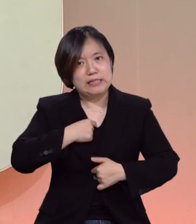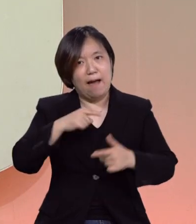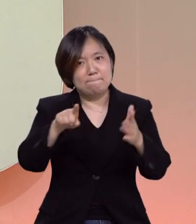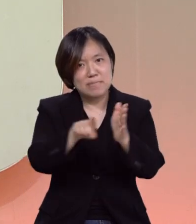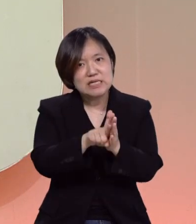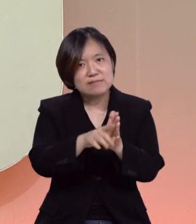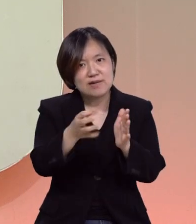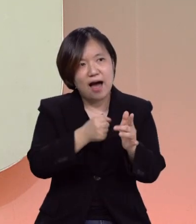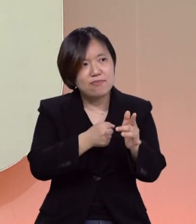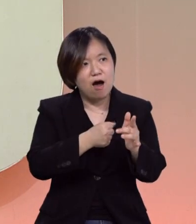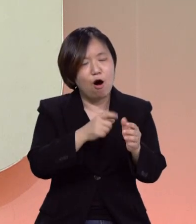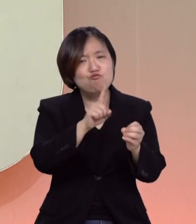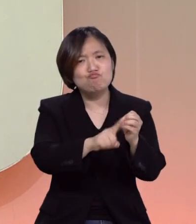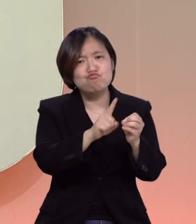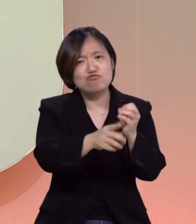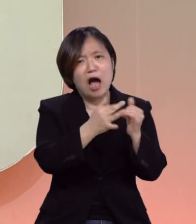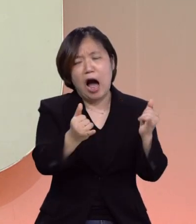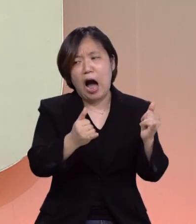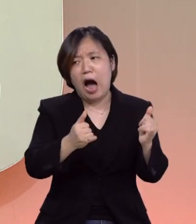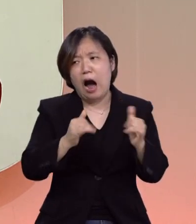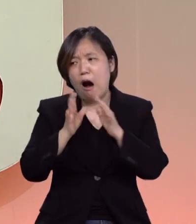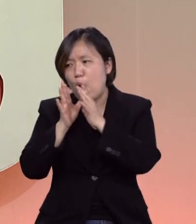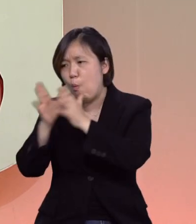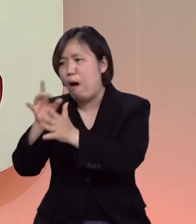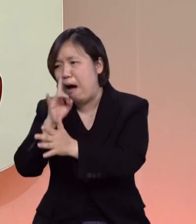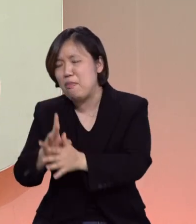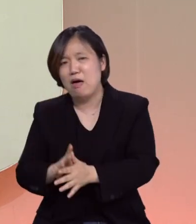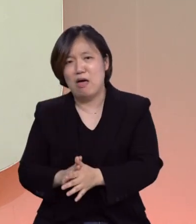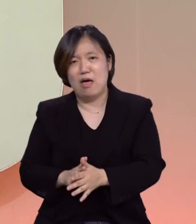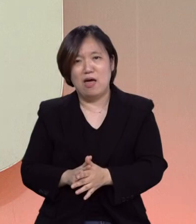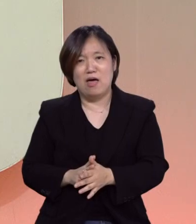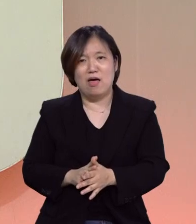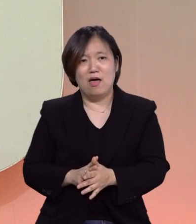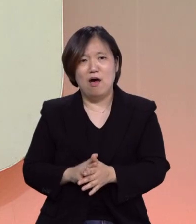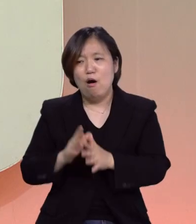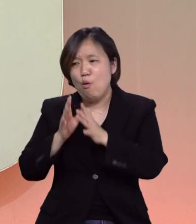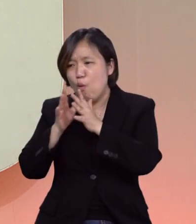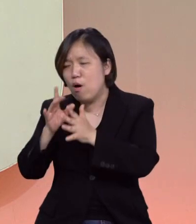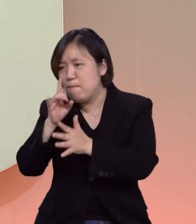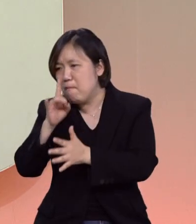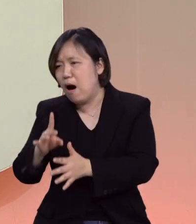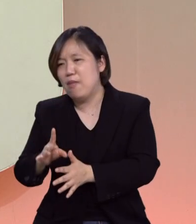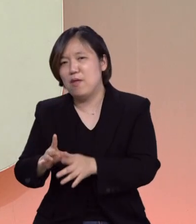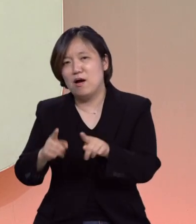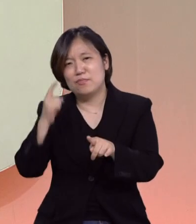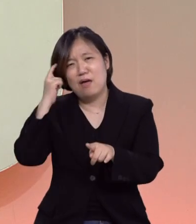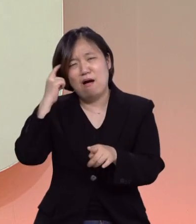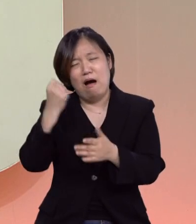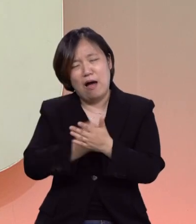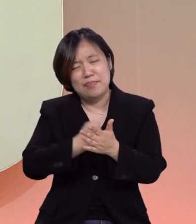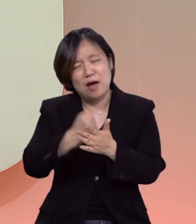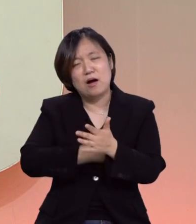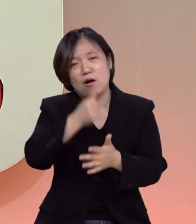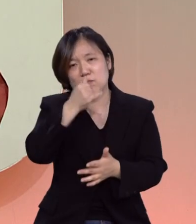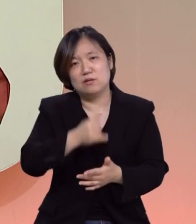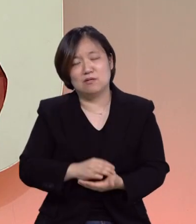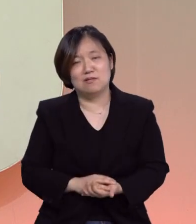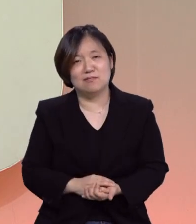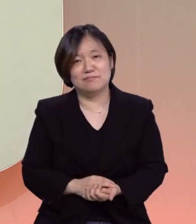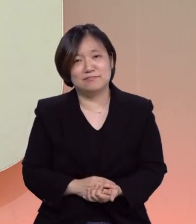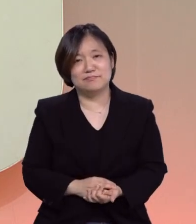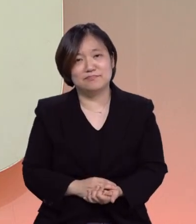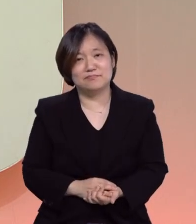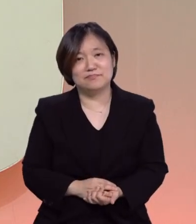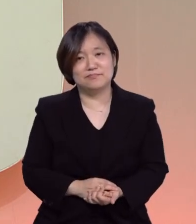이런 거에 속으면 안 되는데 생각하면서도 거기에 홀딱홀딱 넘어가는 분들이 너무 많은 것 같습니다 그래서